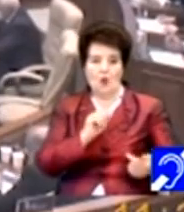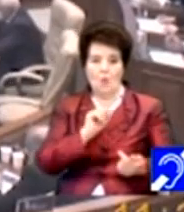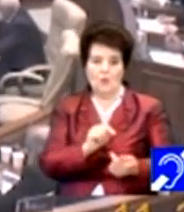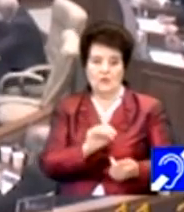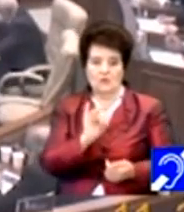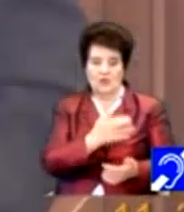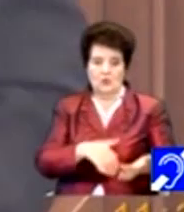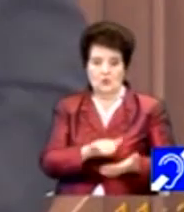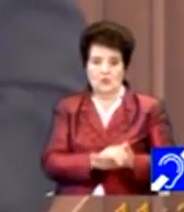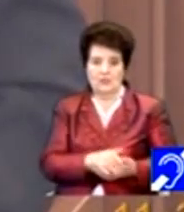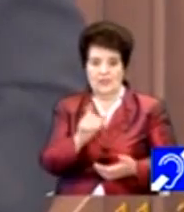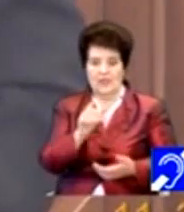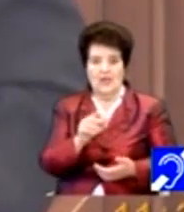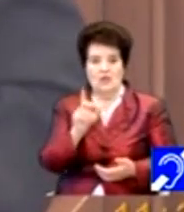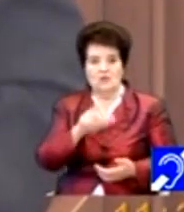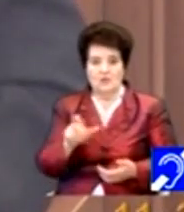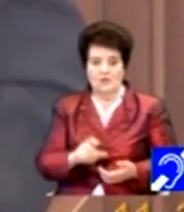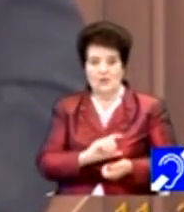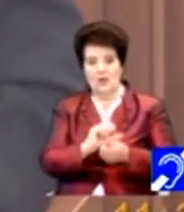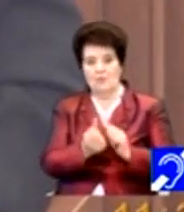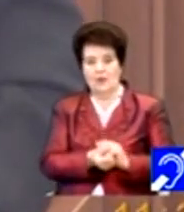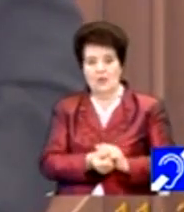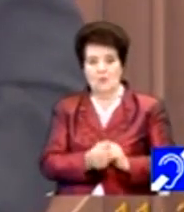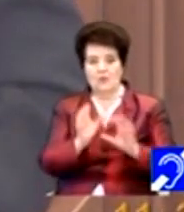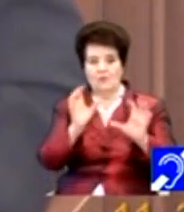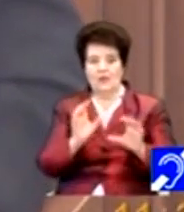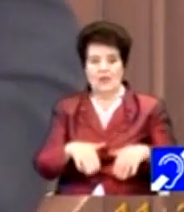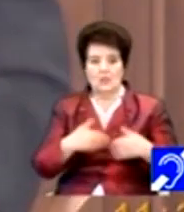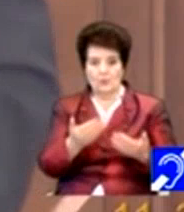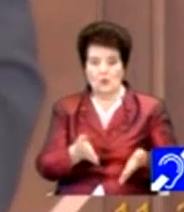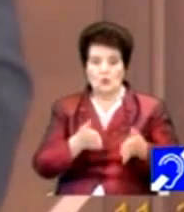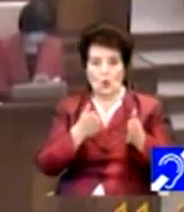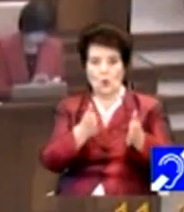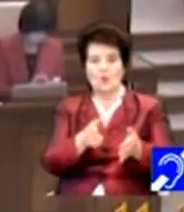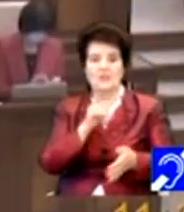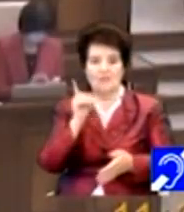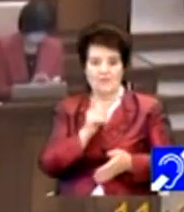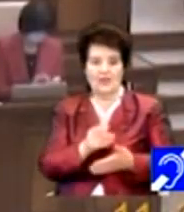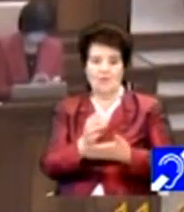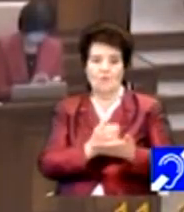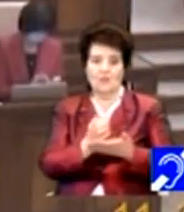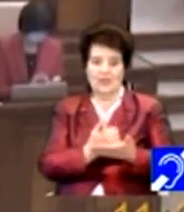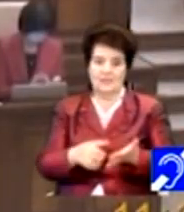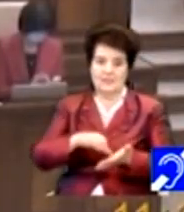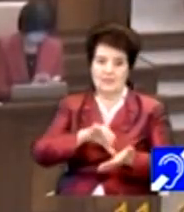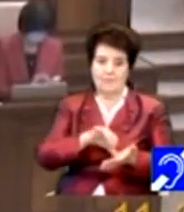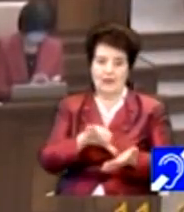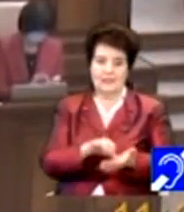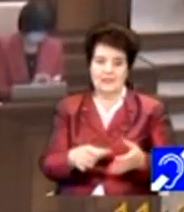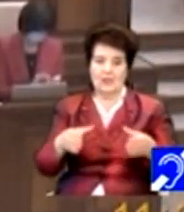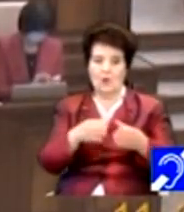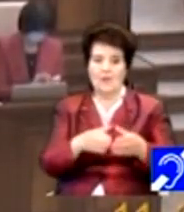opoziției și a societății civile. Prin modificările propuse, se dă undă verde ONG-urilor și fundațiilor să participe la